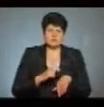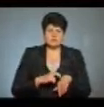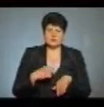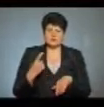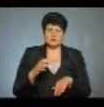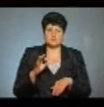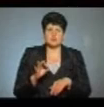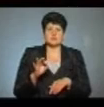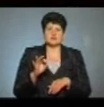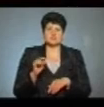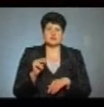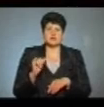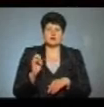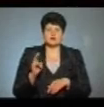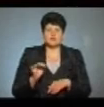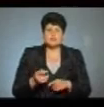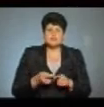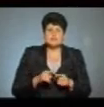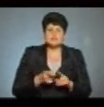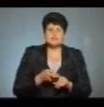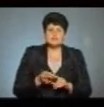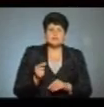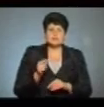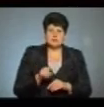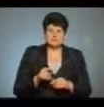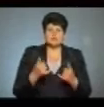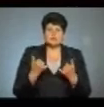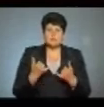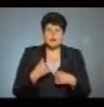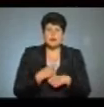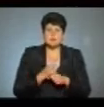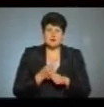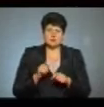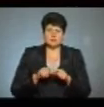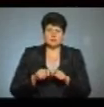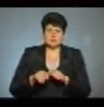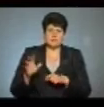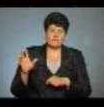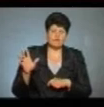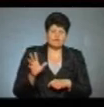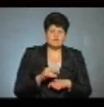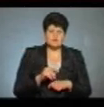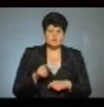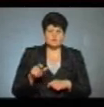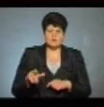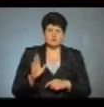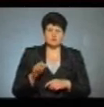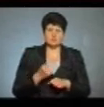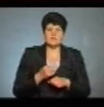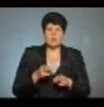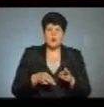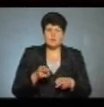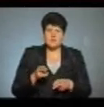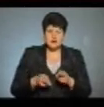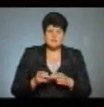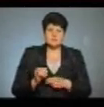Оксана Чайчук. За її словами, це пов'язано із тим, що тепер лабораторно тестують усіх пацієнтів, яким робитимуть операції, а